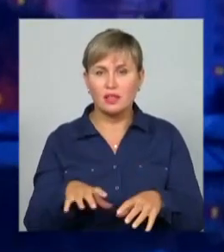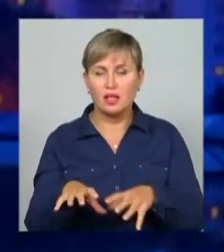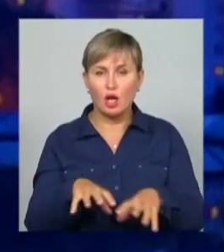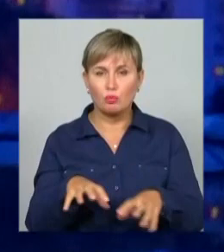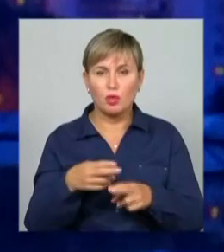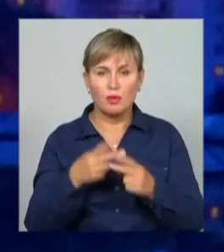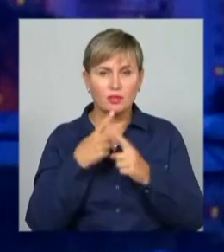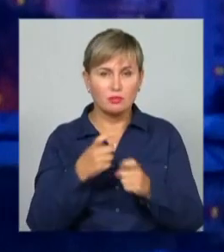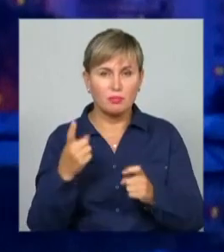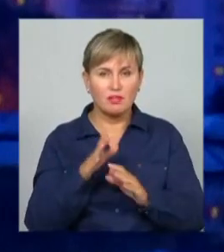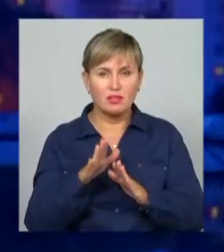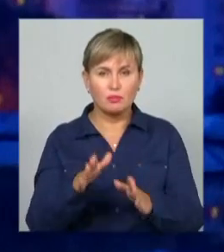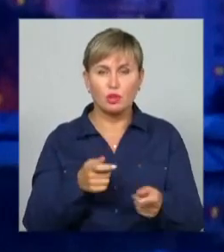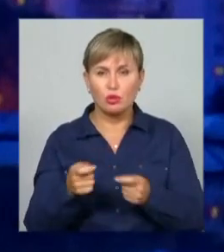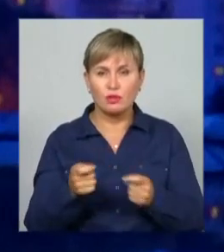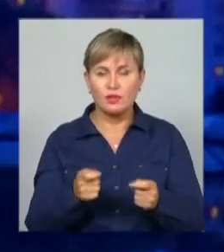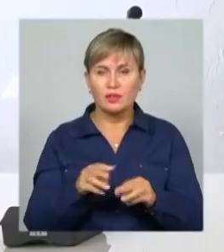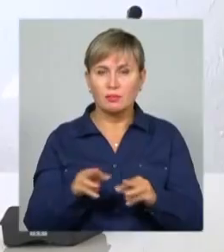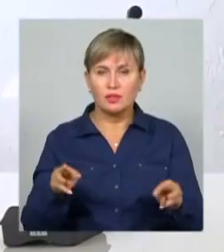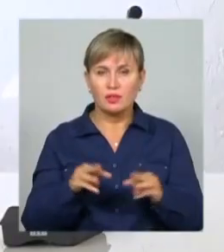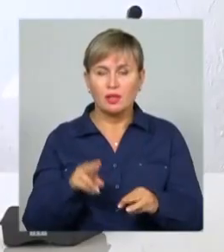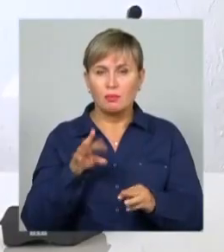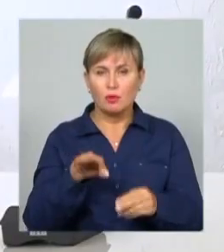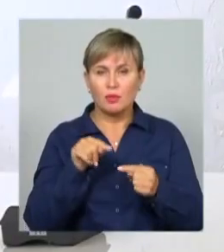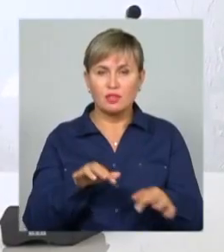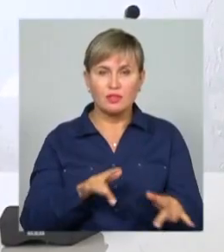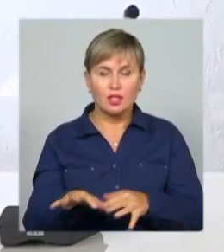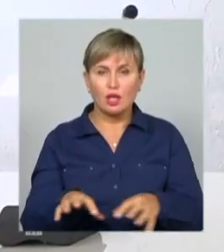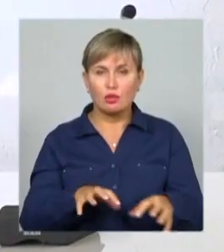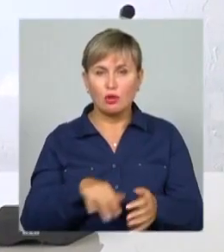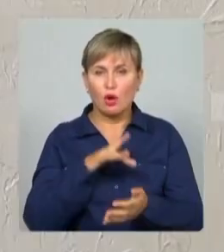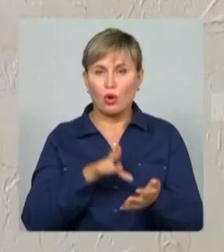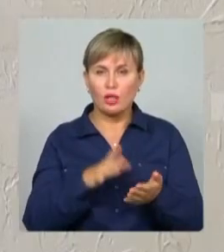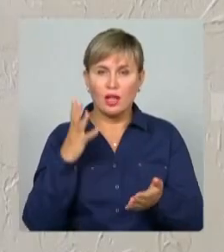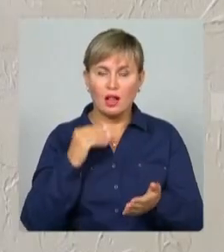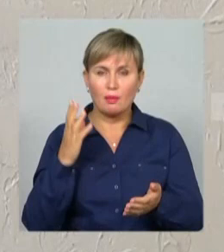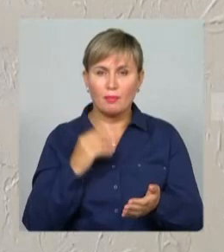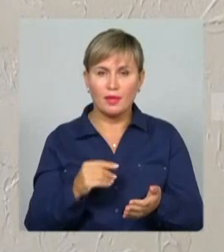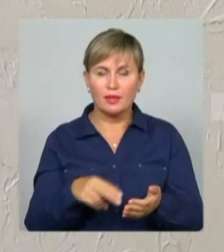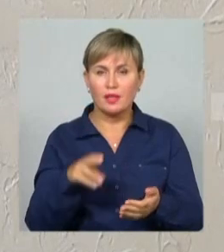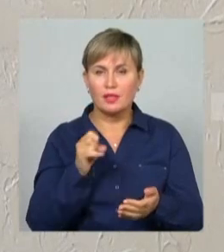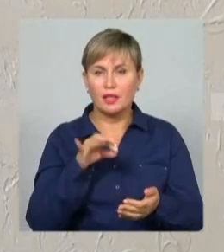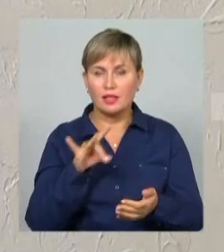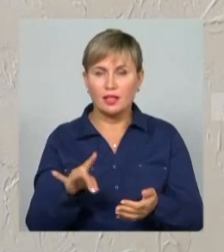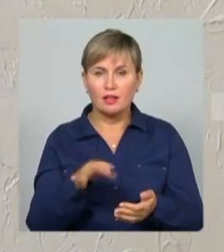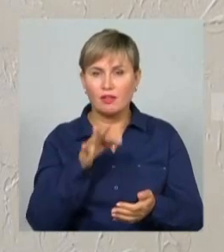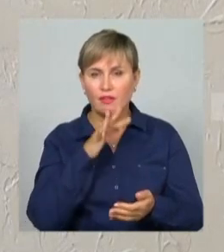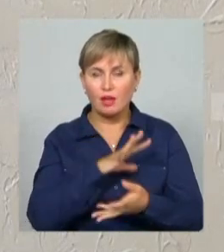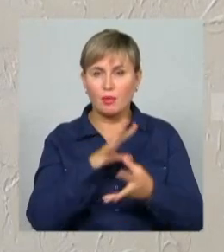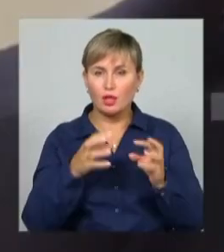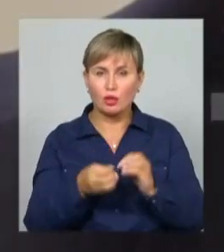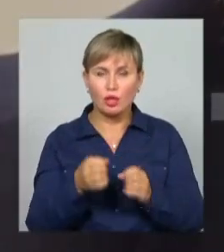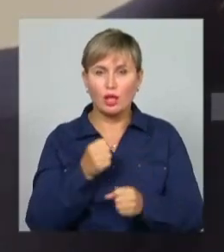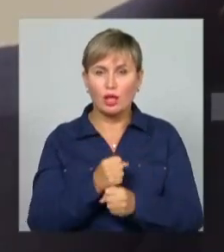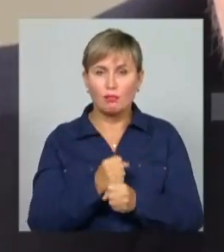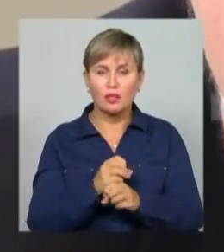этом сообщил первый заместитель руководителя департамента по противодействию коррупции города Алматы Даниэр Таумурат. Во время подведения итогов